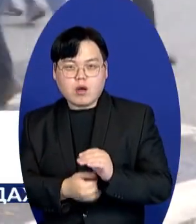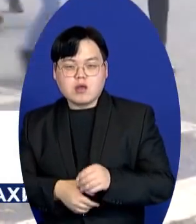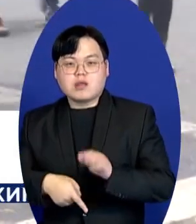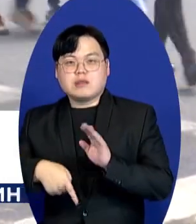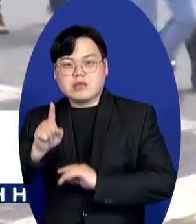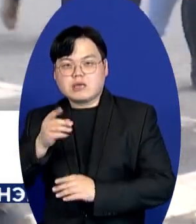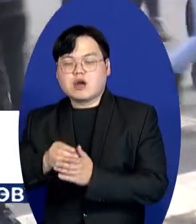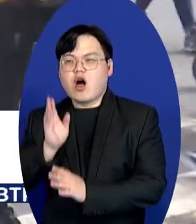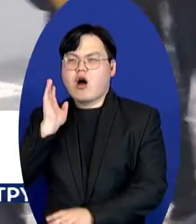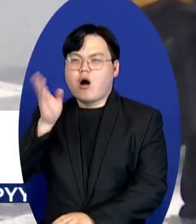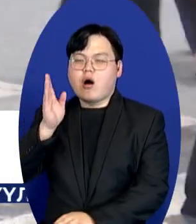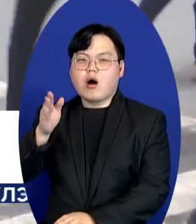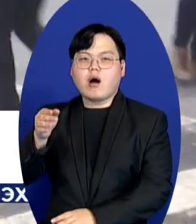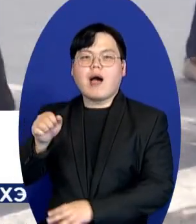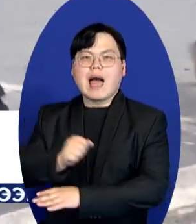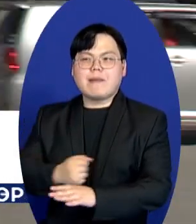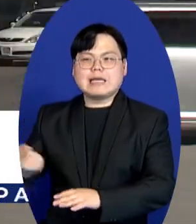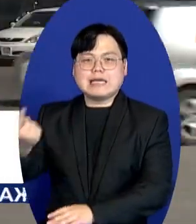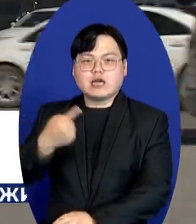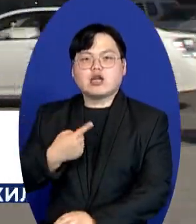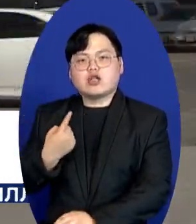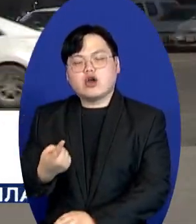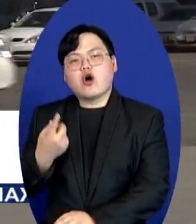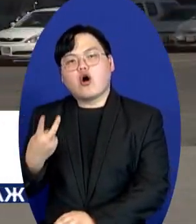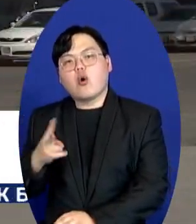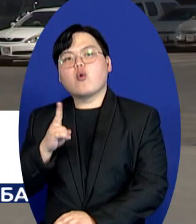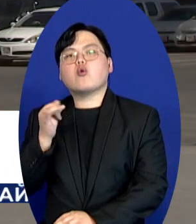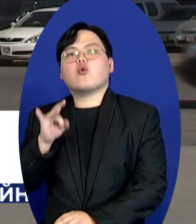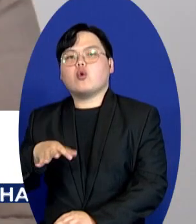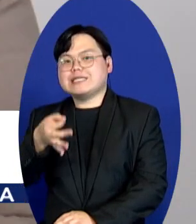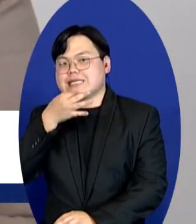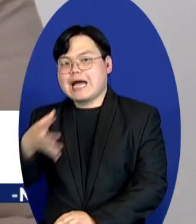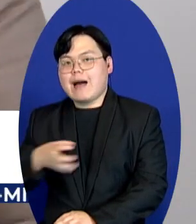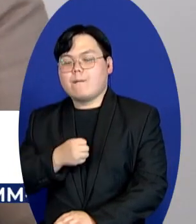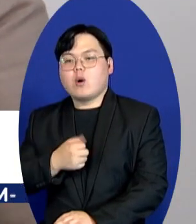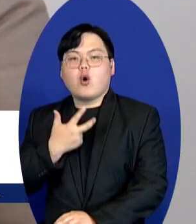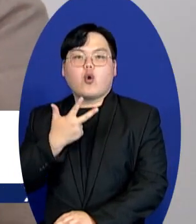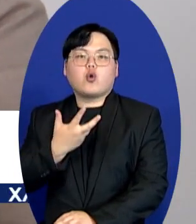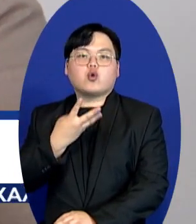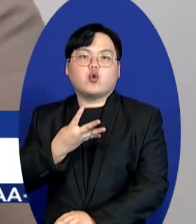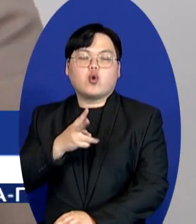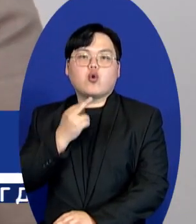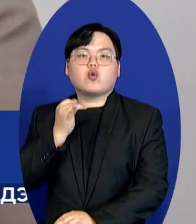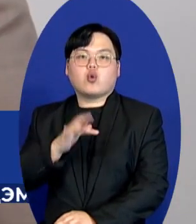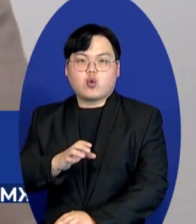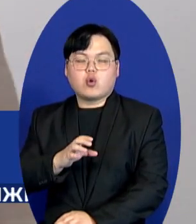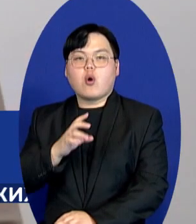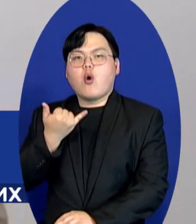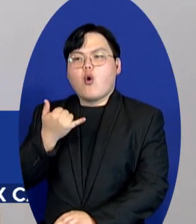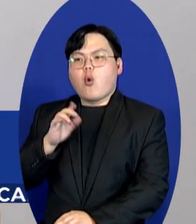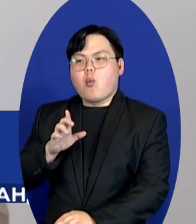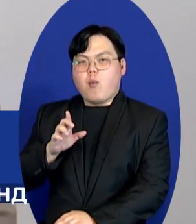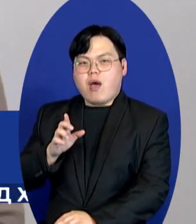эхний ээлжинд алслагдсан аймаг сумдаас ирсэн 1 болон 2 дугаар курсын оюутнуудаа авдаг. 3 4 дугаар курсын Улаанбаатар хотод ирж